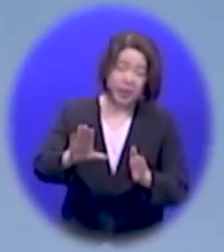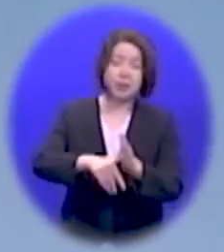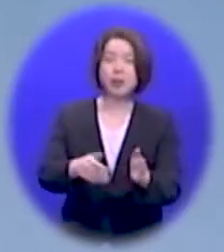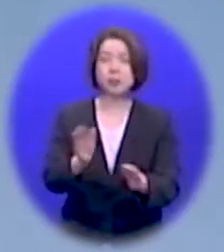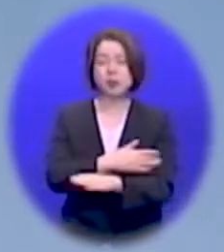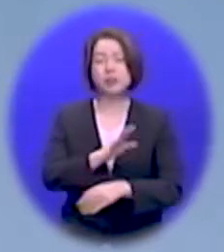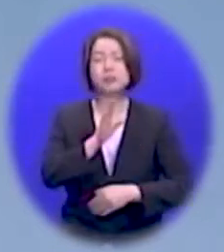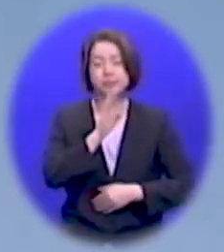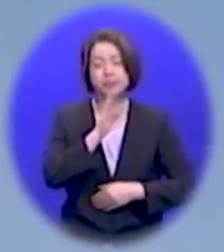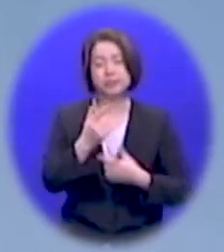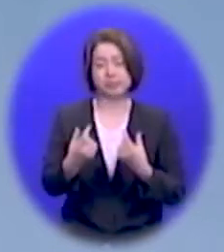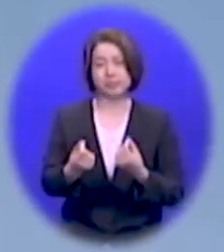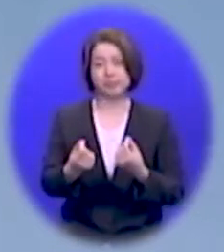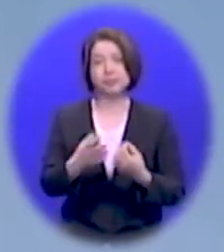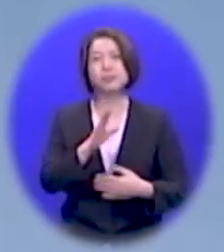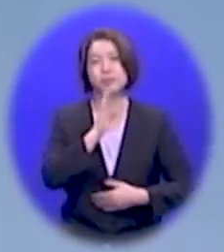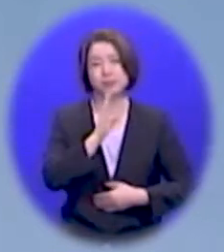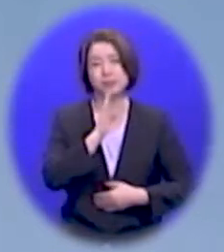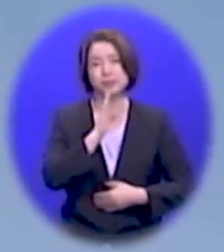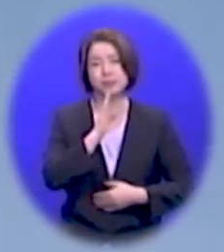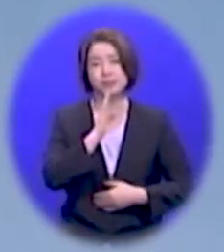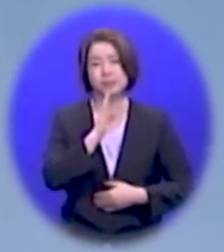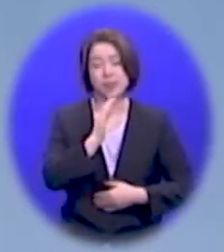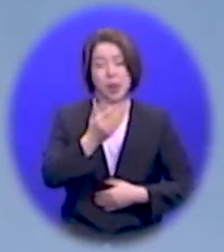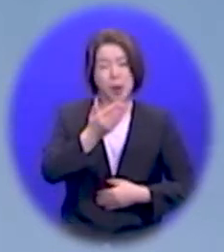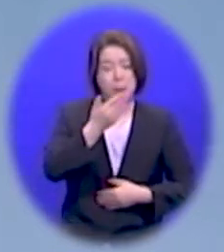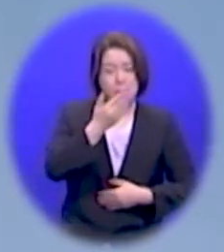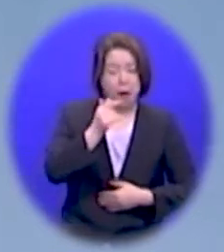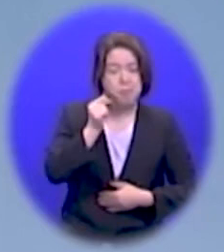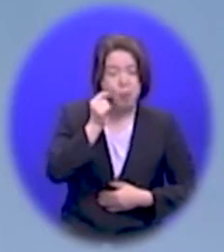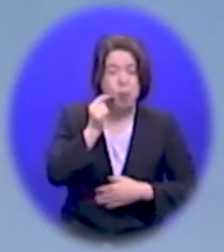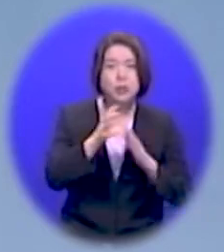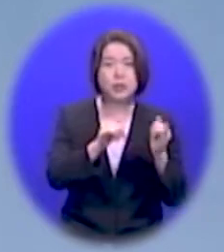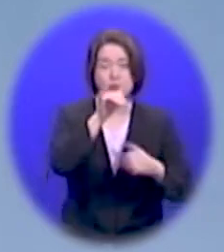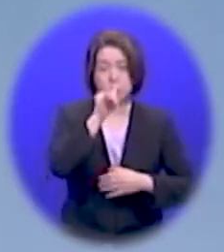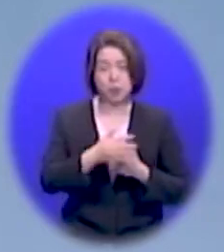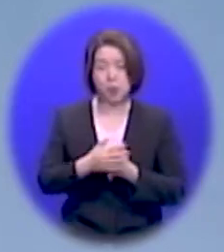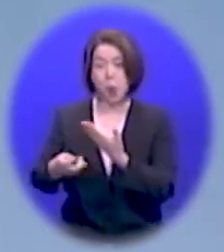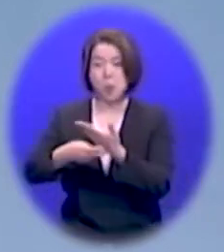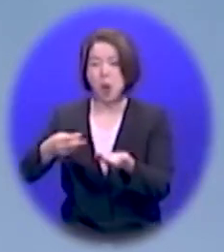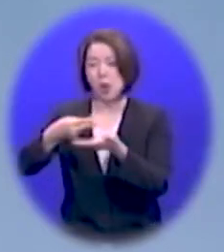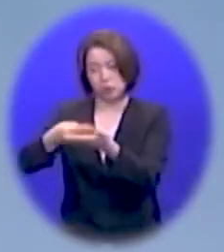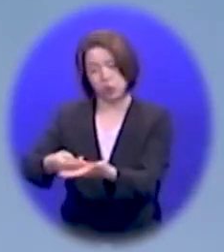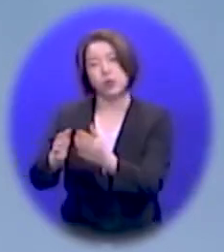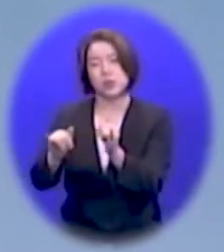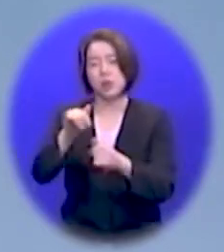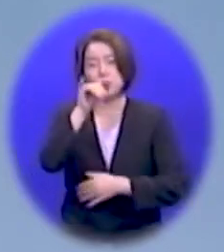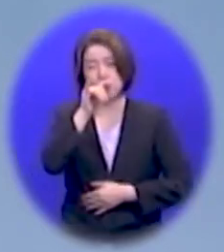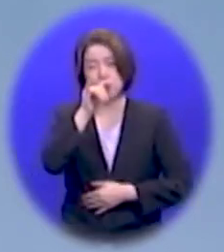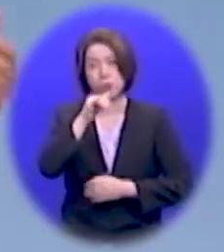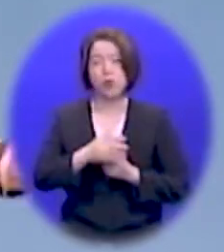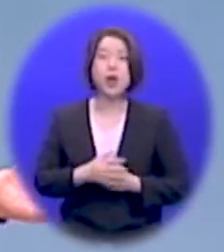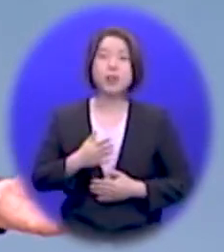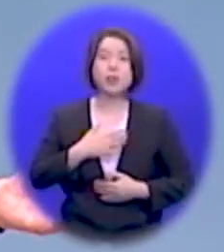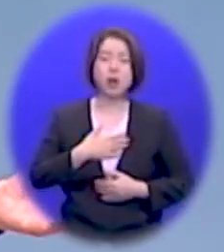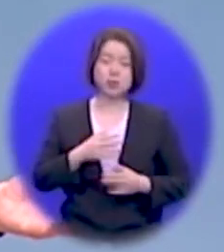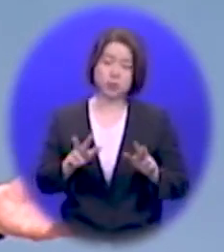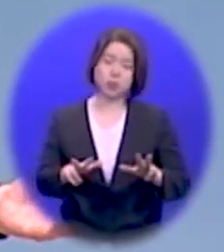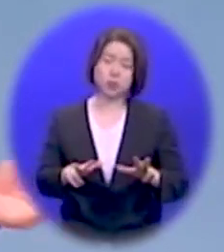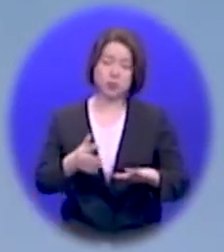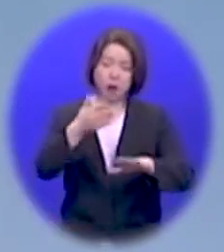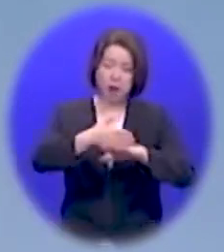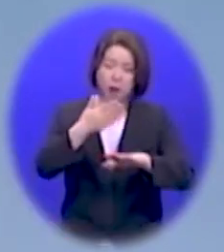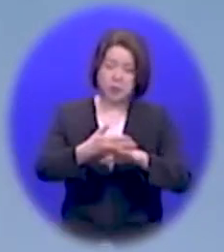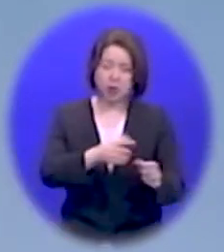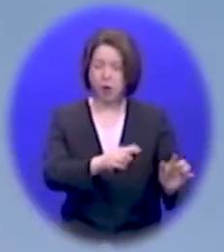그래 맞아 밥 못 먹는 사람도 있고 병원에 꼼짝없이 누워 있는 사람도 있는데 난 얼마나 감사할 게